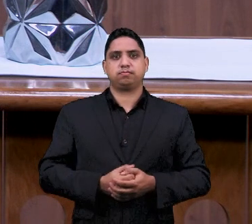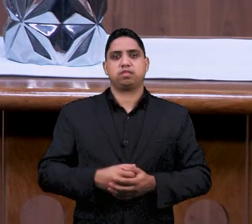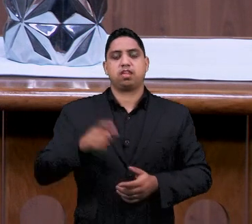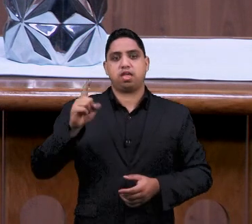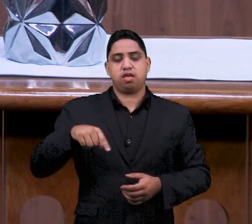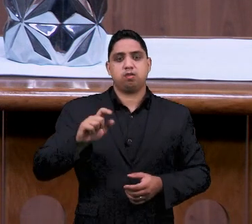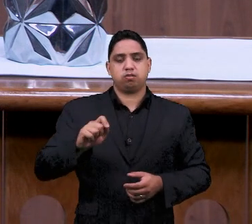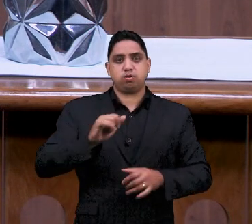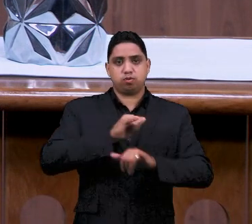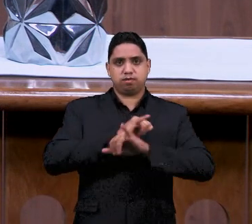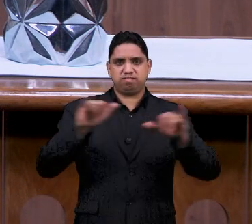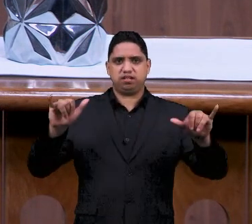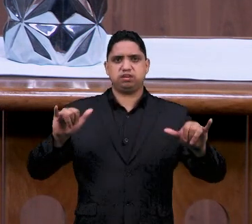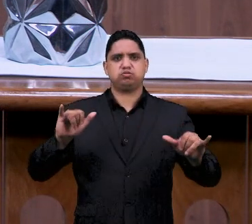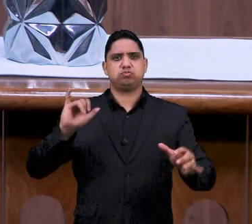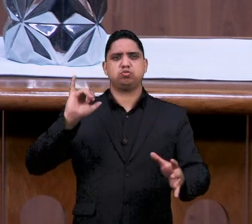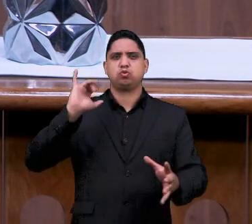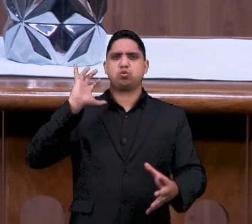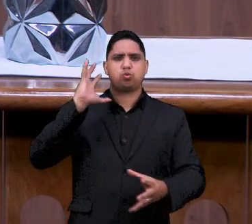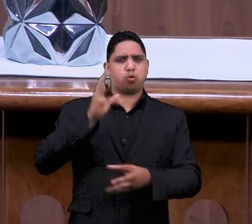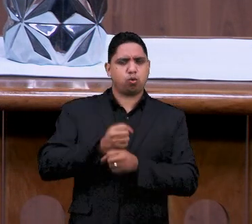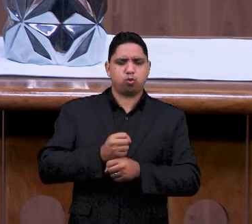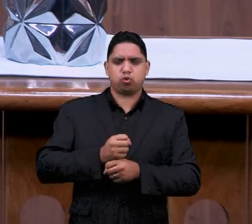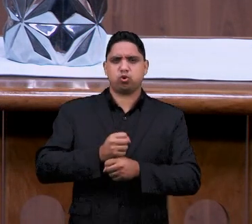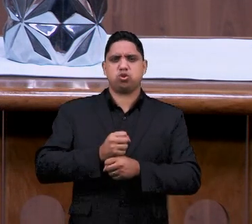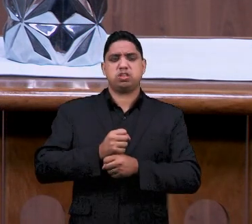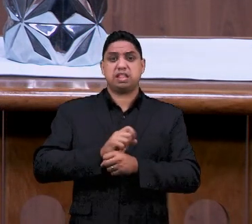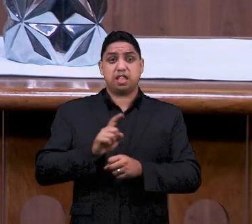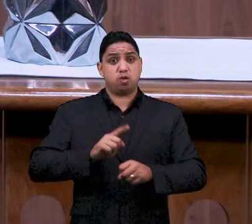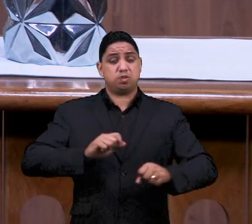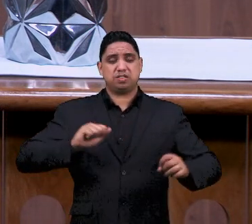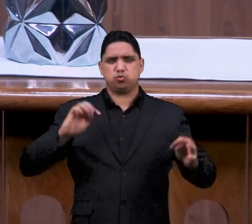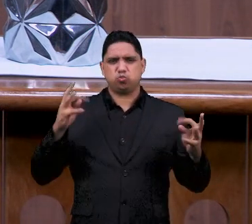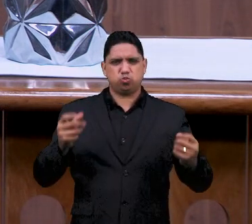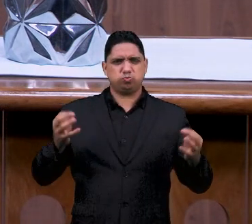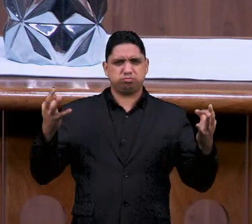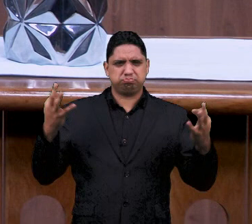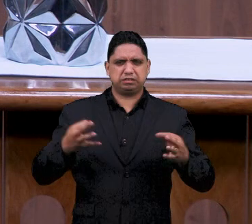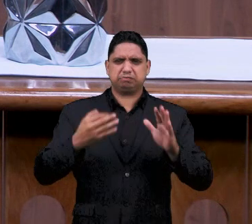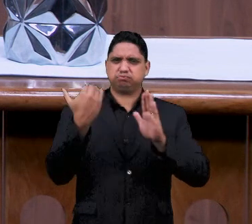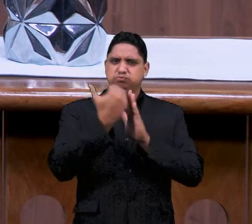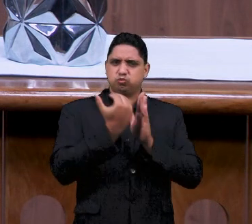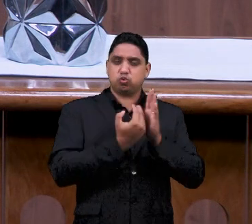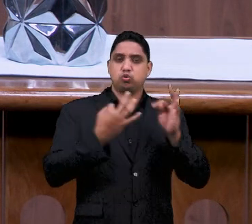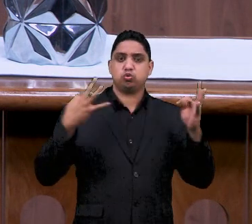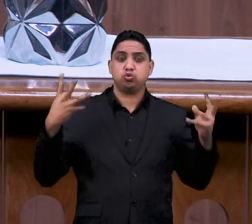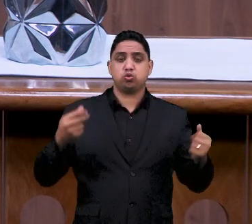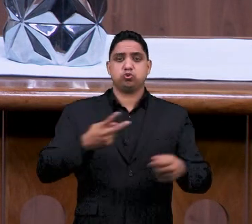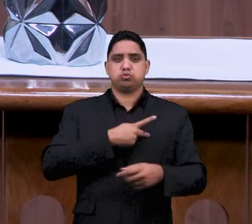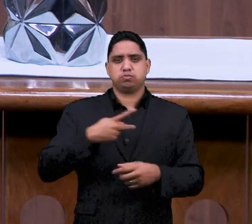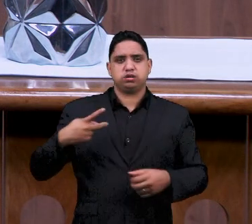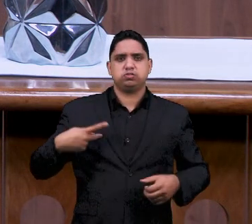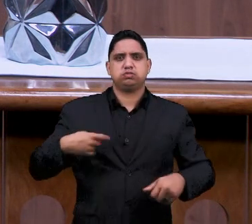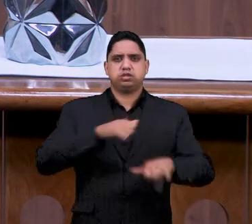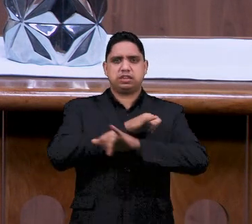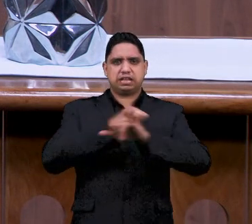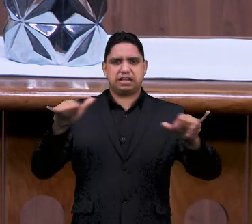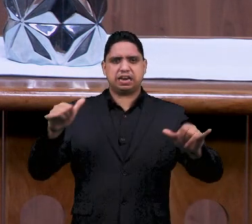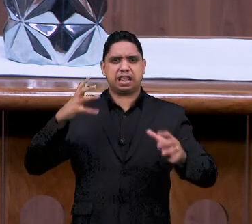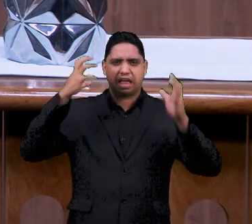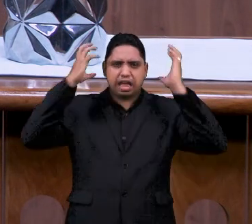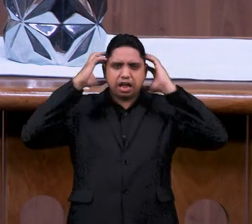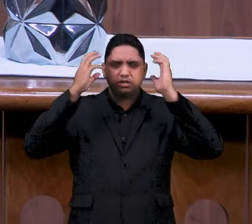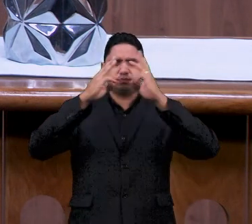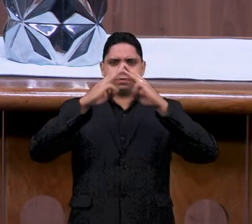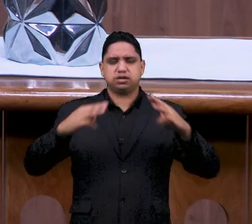circulaire complète. Tous les pasteurs ont reçu, a été divulgué dans la radio Manaïm, on a parlé sur